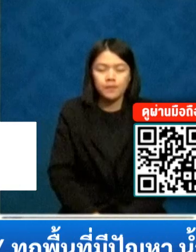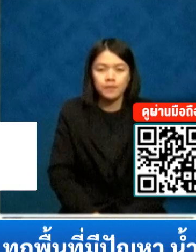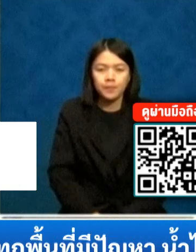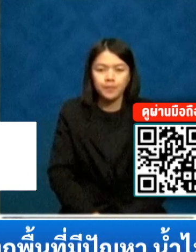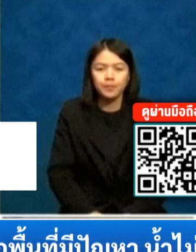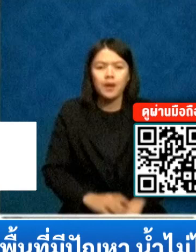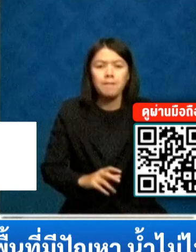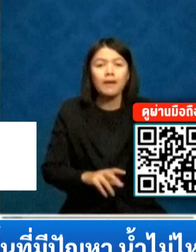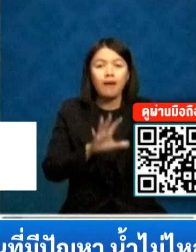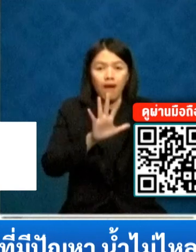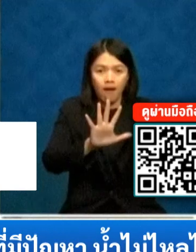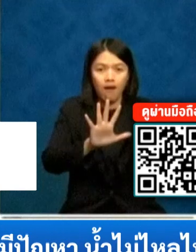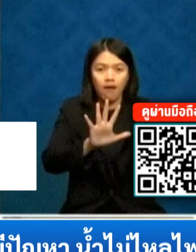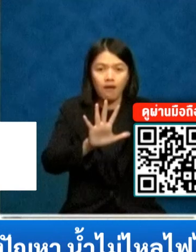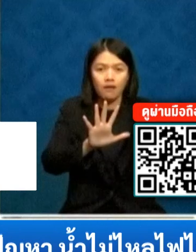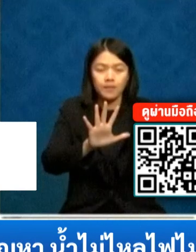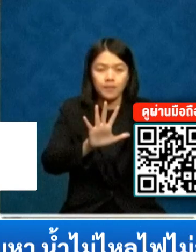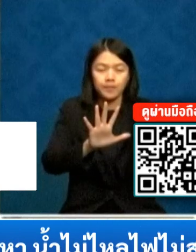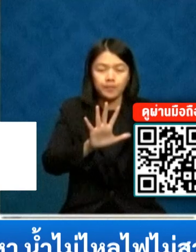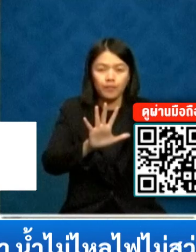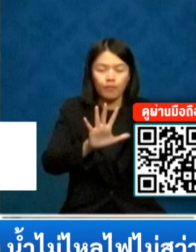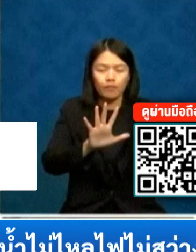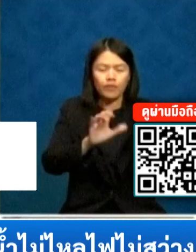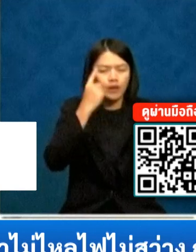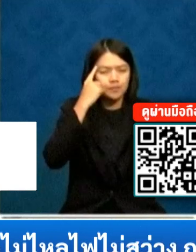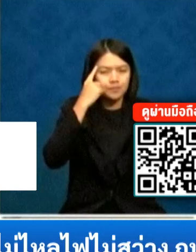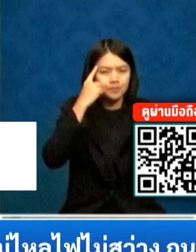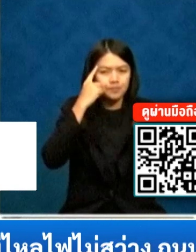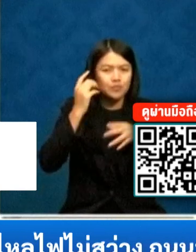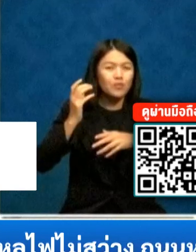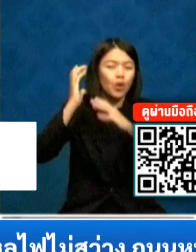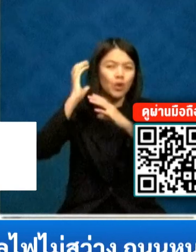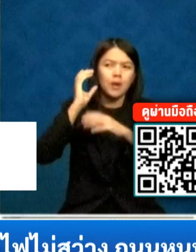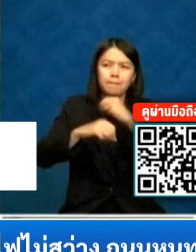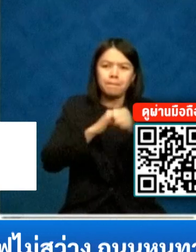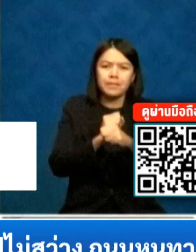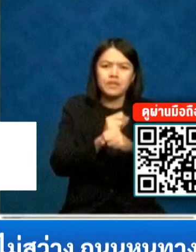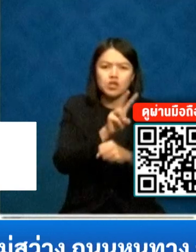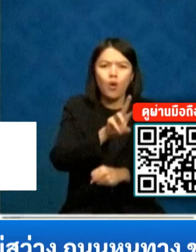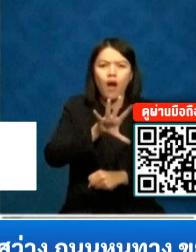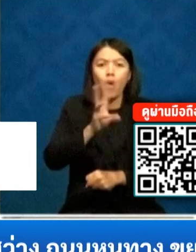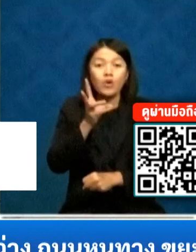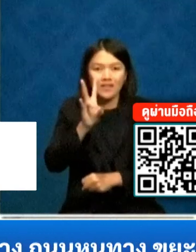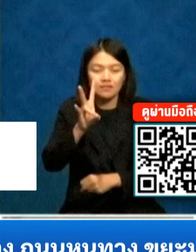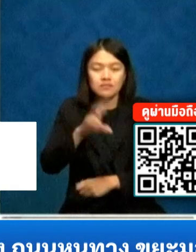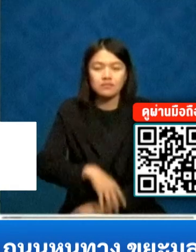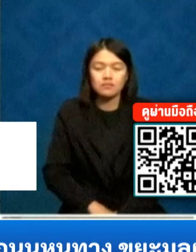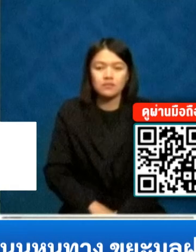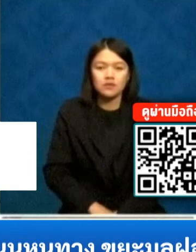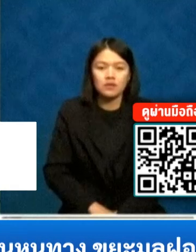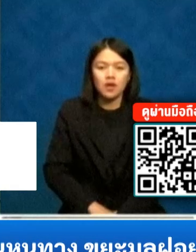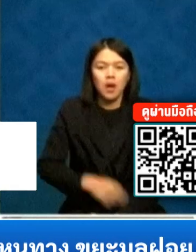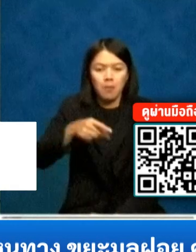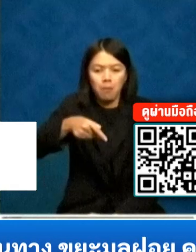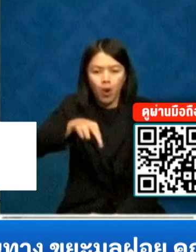ในมาตรา5นี้อยากย้อนเพราะว่าเมื่อปี2567นั้นพระราชบั